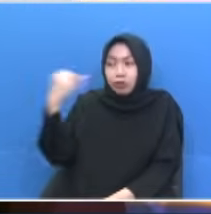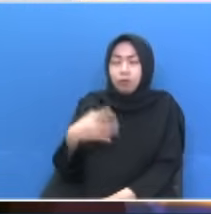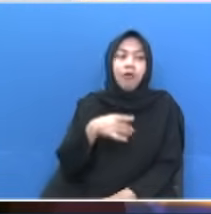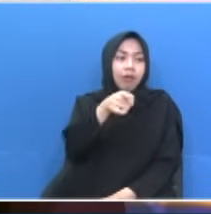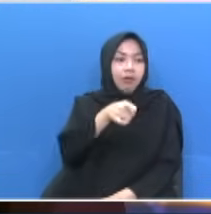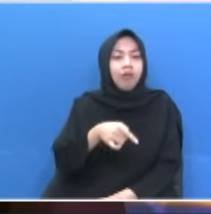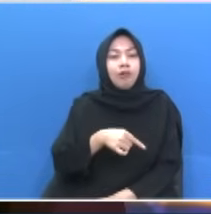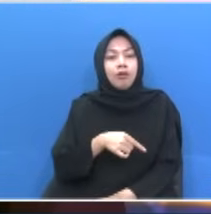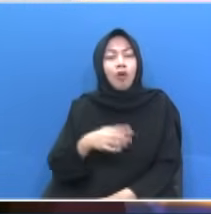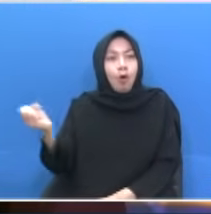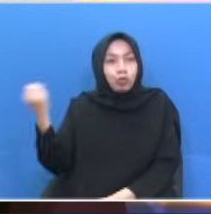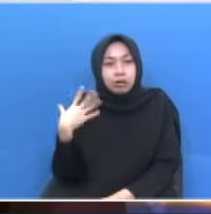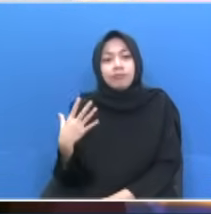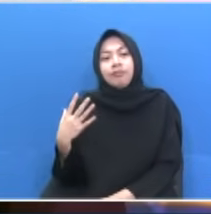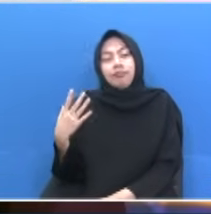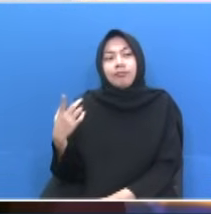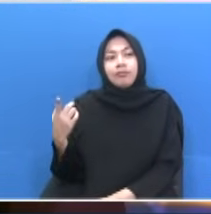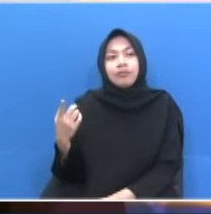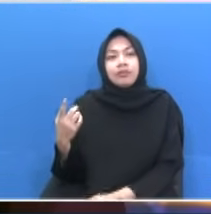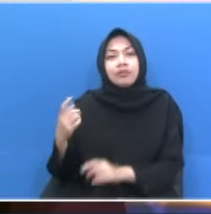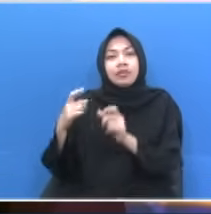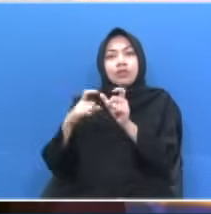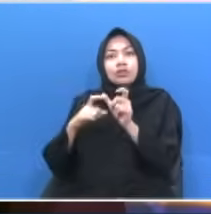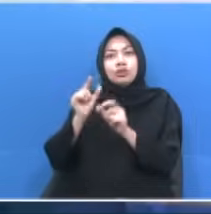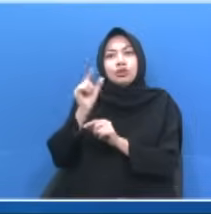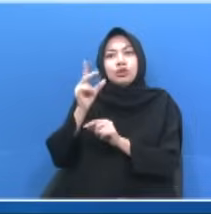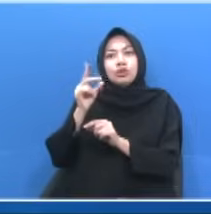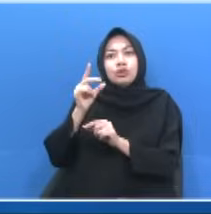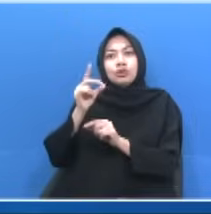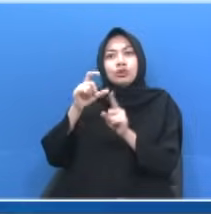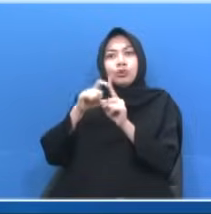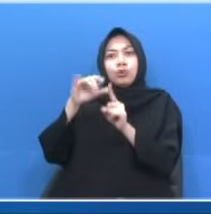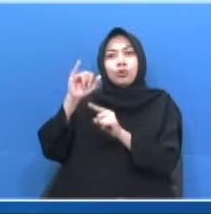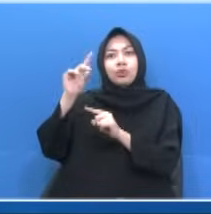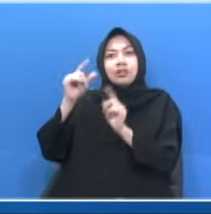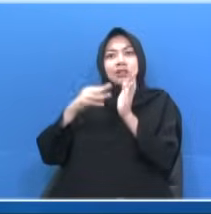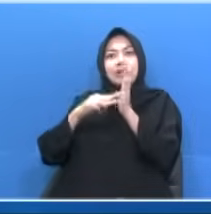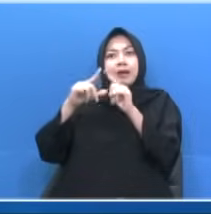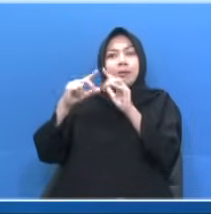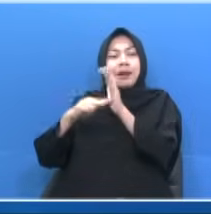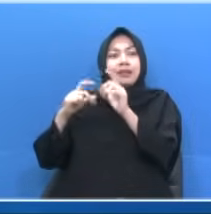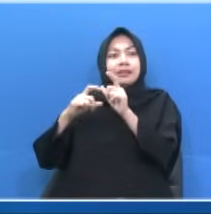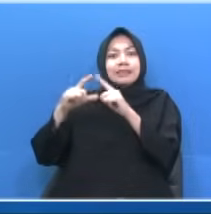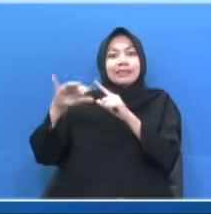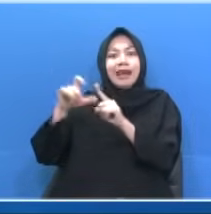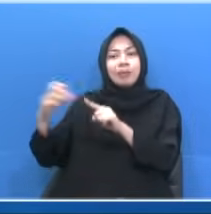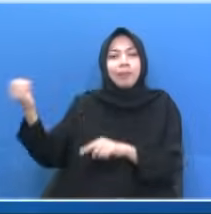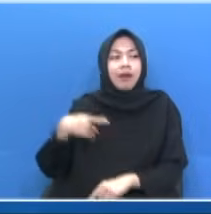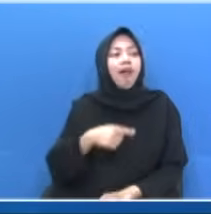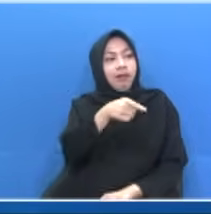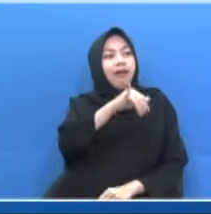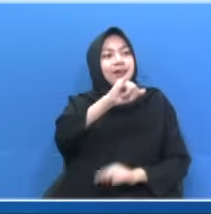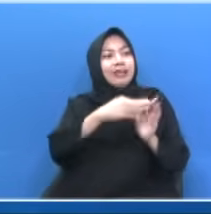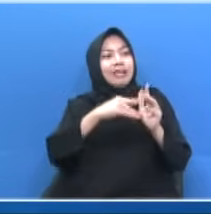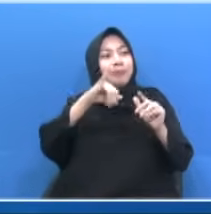dapat informasi disampaikan oleh Pak Sudirman Said kami konfirmasi langsung dengan beliau ya apakah benar informasi bahwa